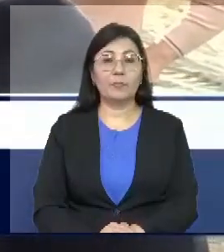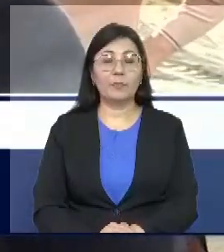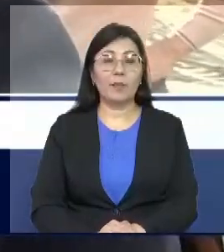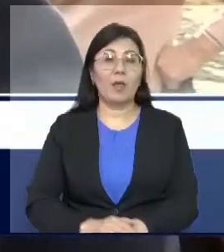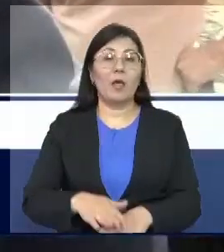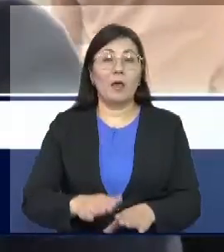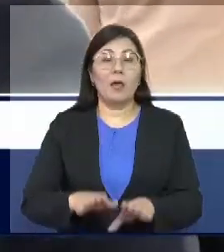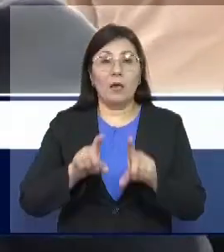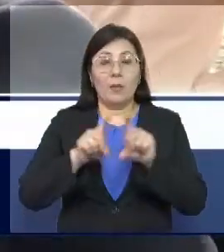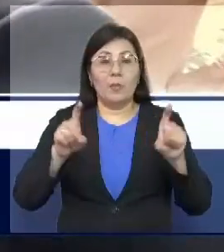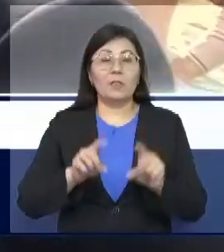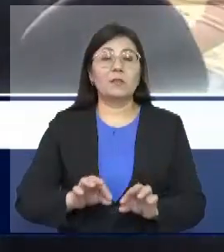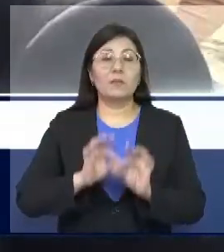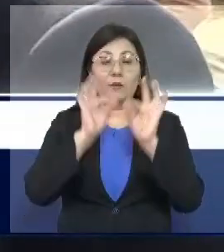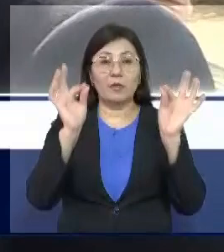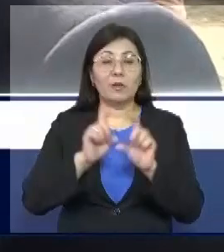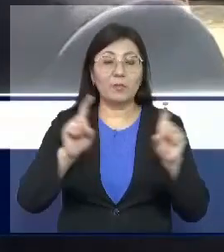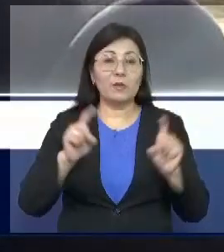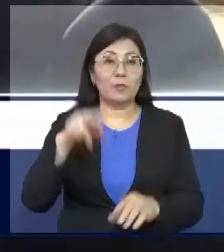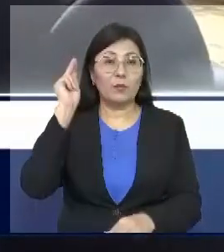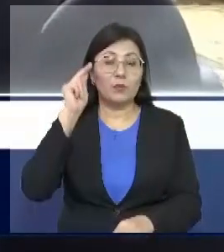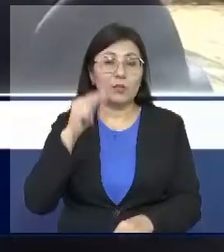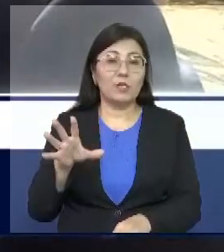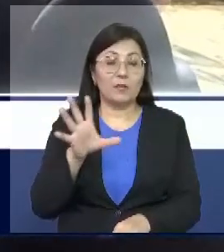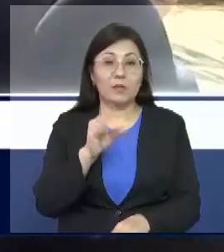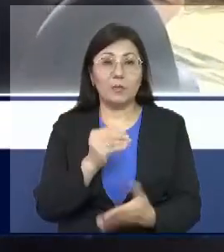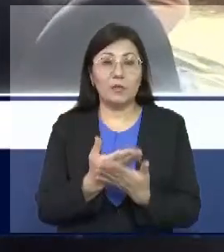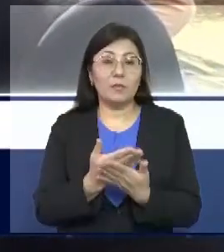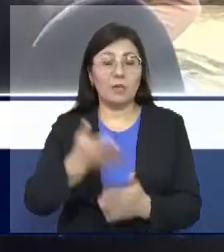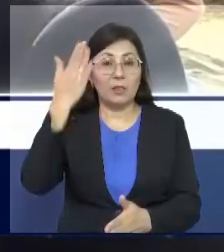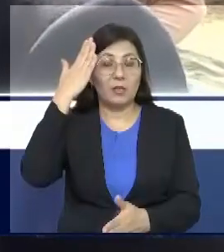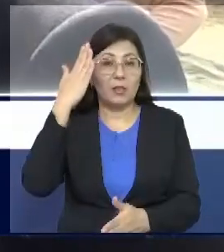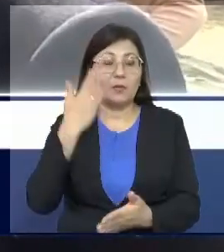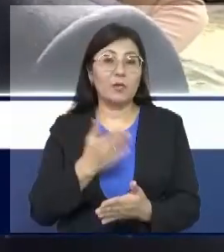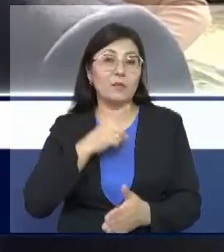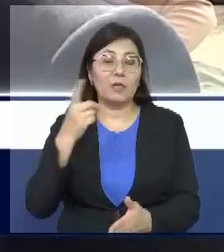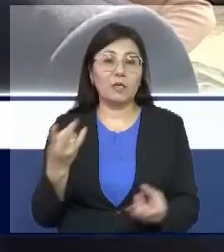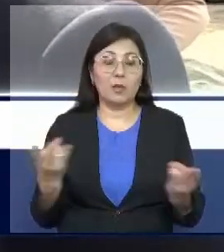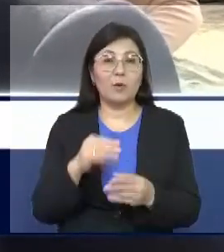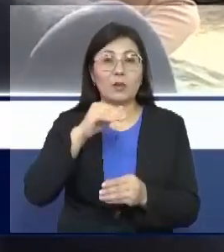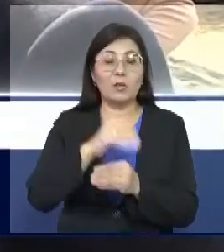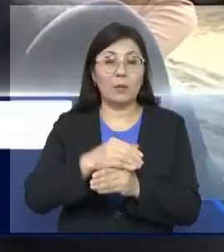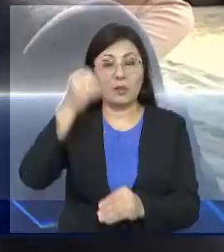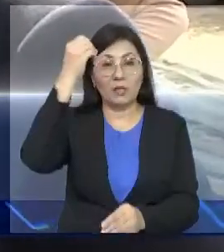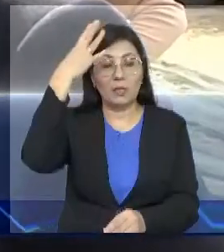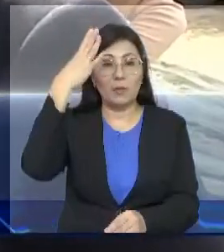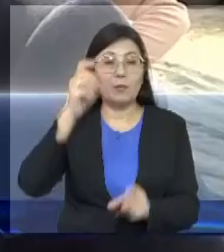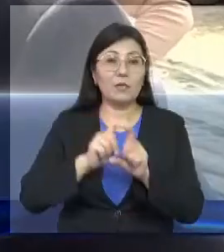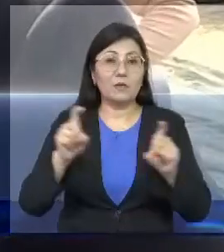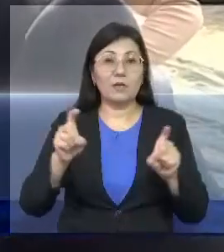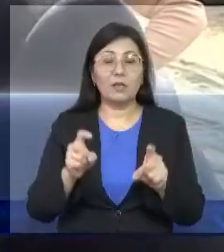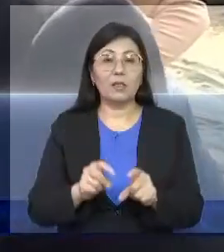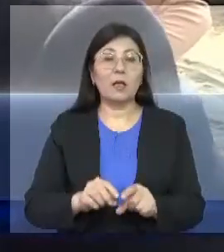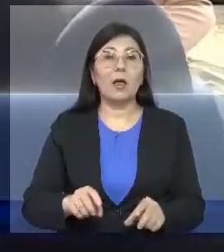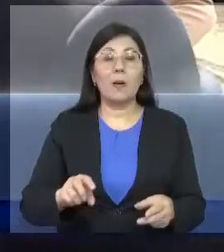В местной школе искусств обучаются не только ребята из Каргалинского района, много талантливой молодежи, и нам нужны дополнительные образовательные объекты.